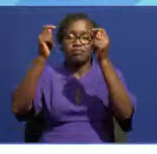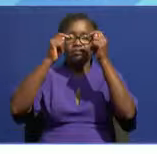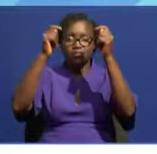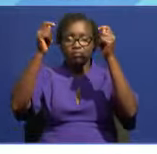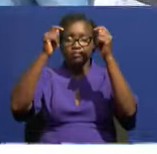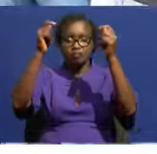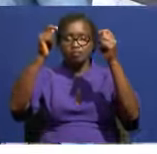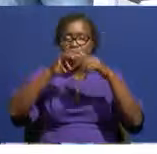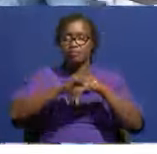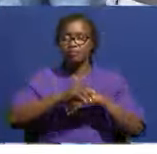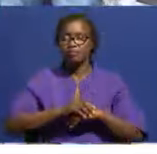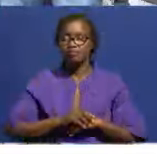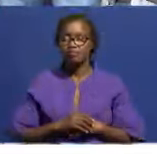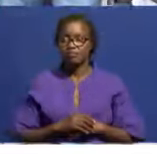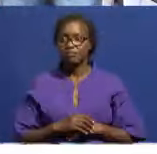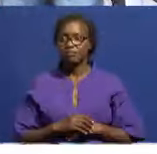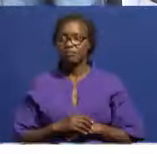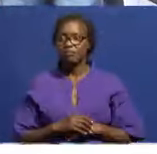huo.